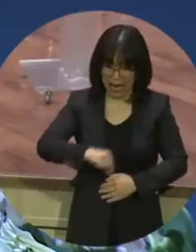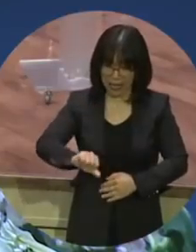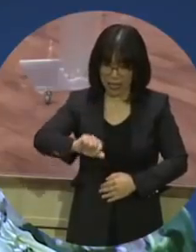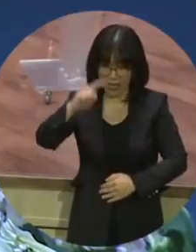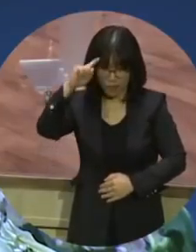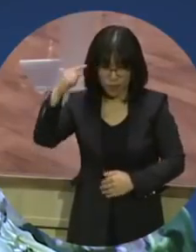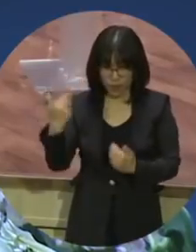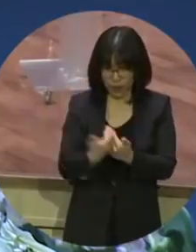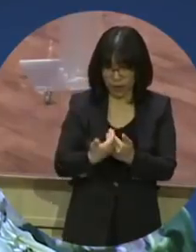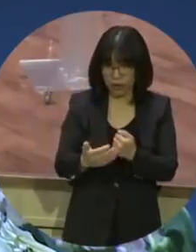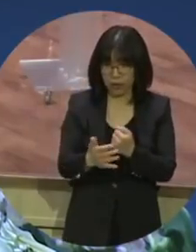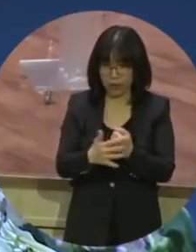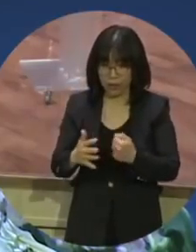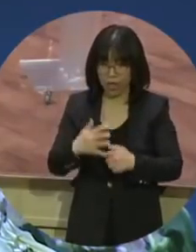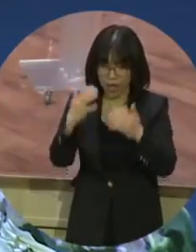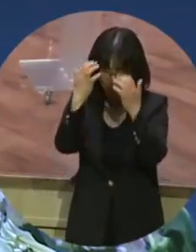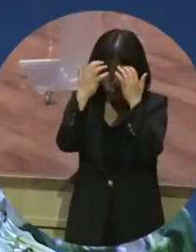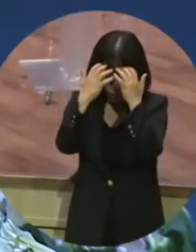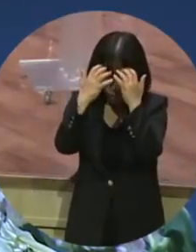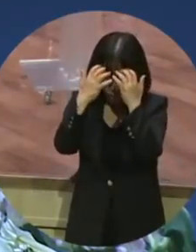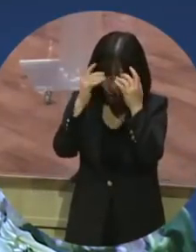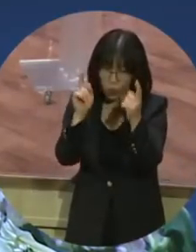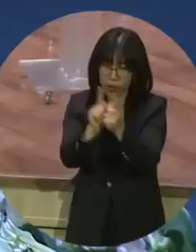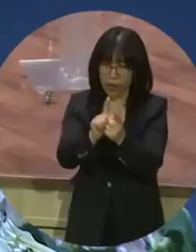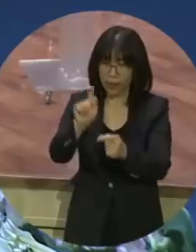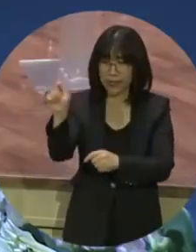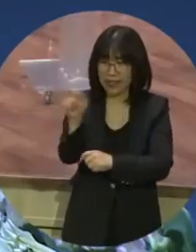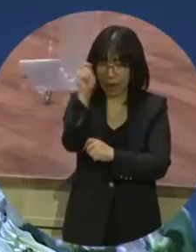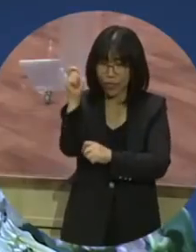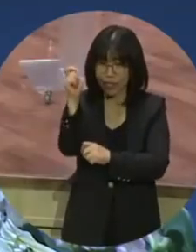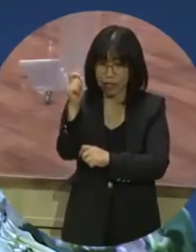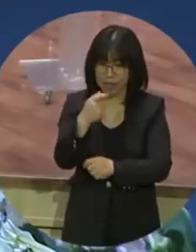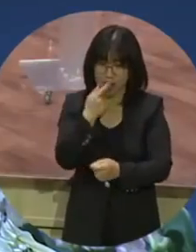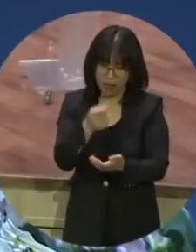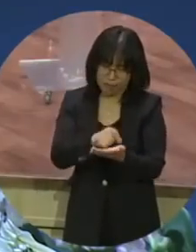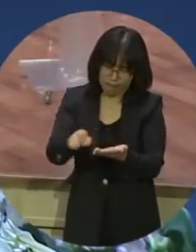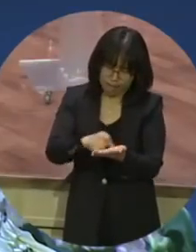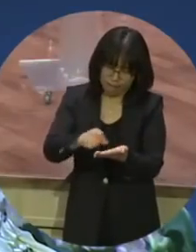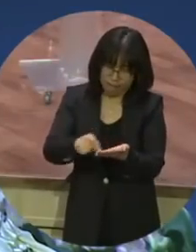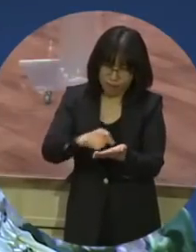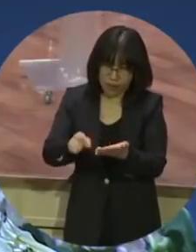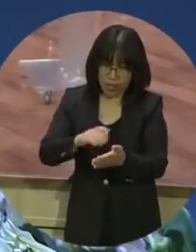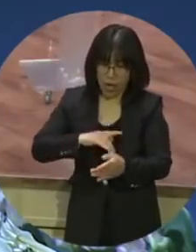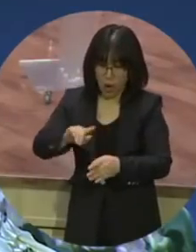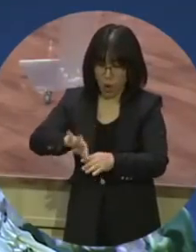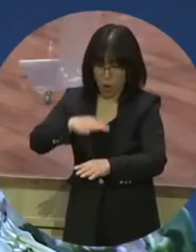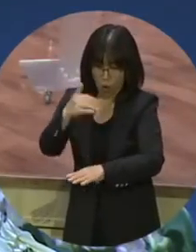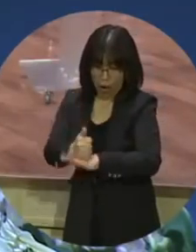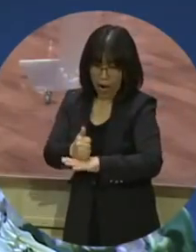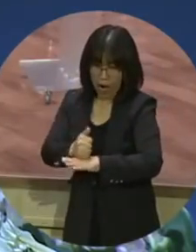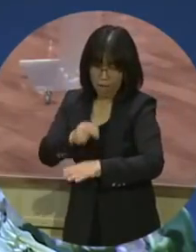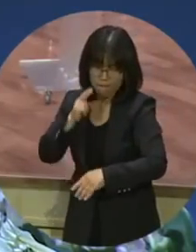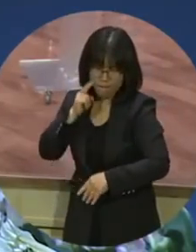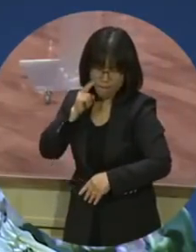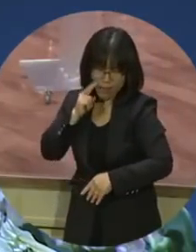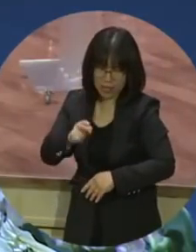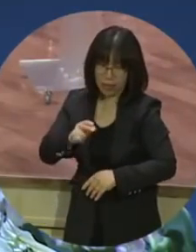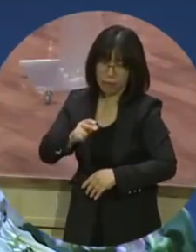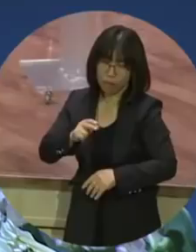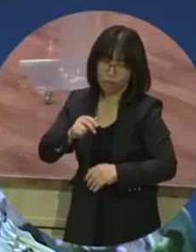위기와 고통을 겪은 다윗이 지은 시입니다. 최고의 왕이 어느 정도로 비참하게 몰락을